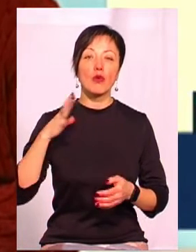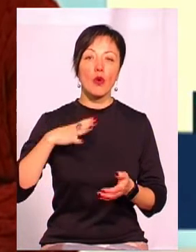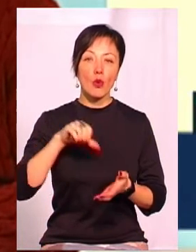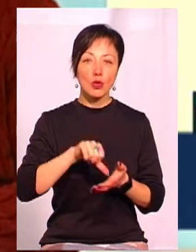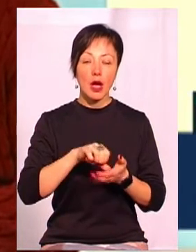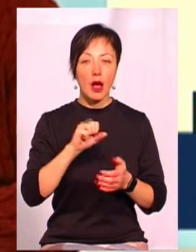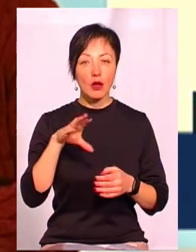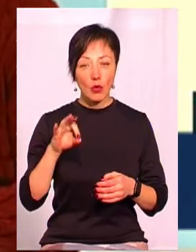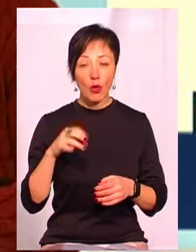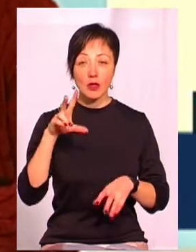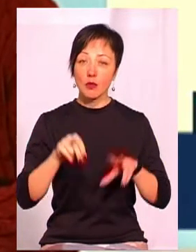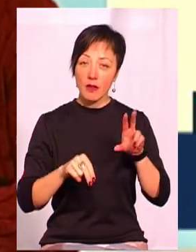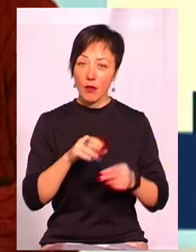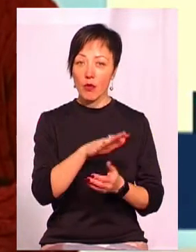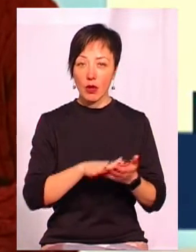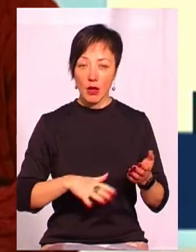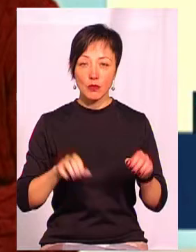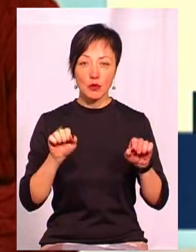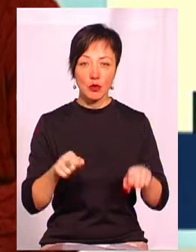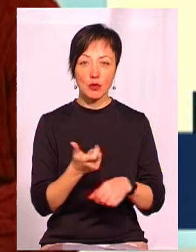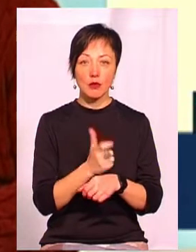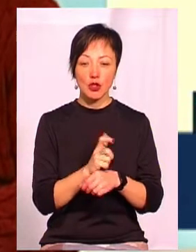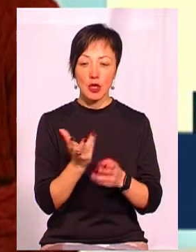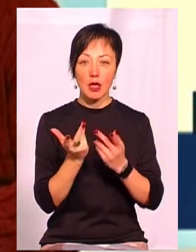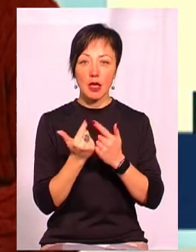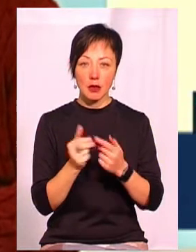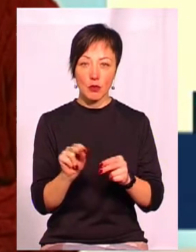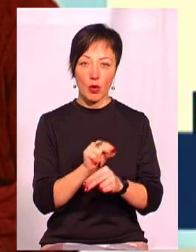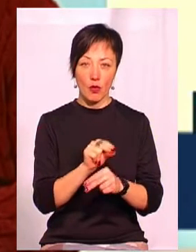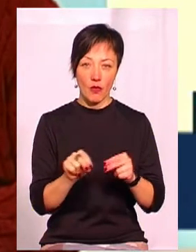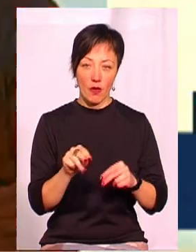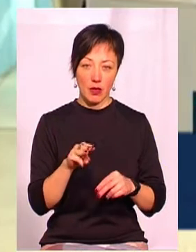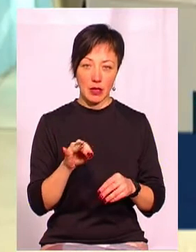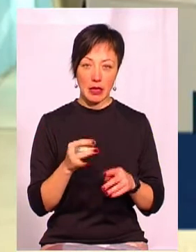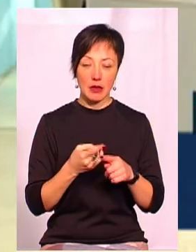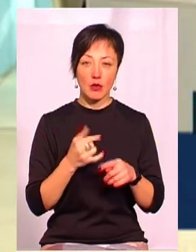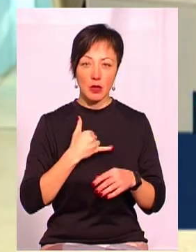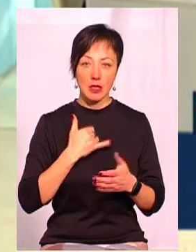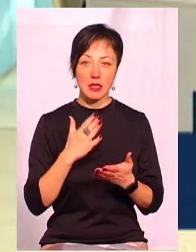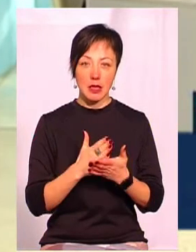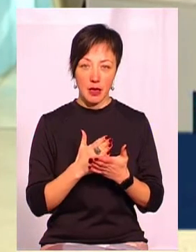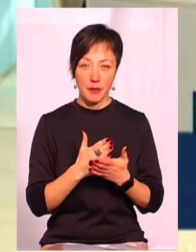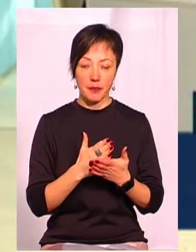в подальшому ми зможемо більшу кількість пролікувати. У нас є